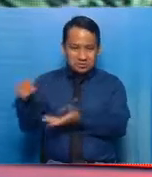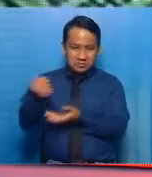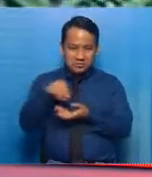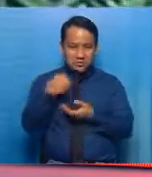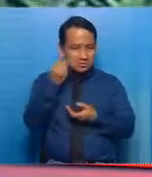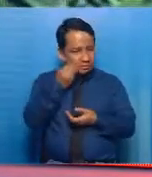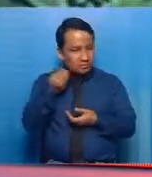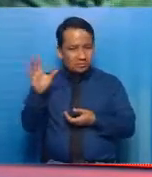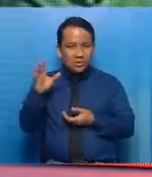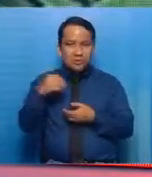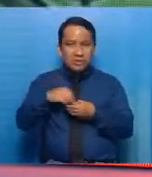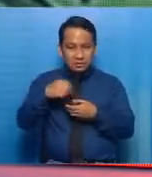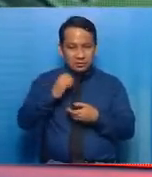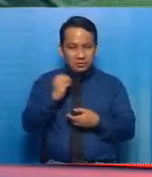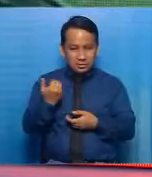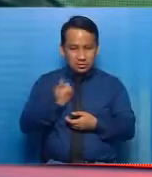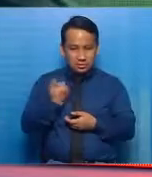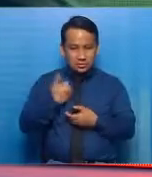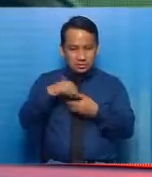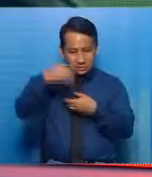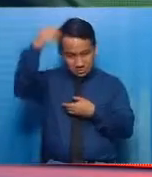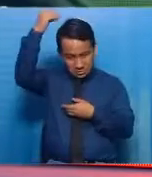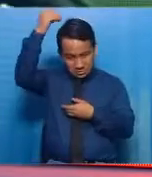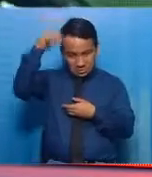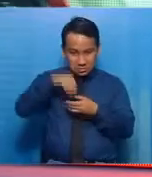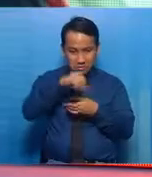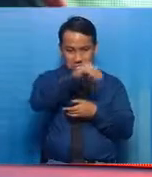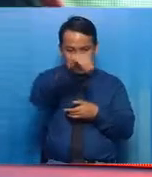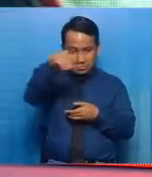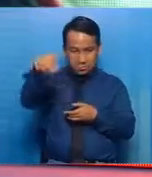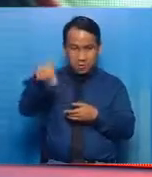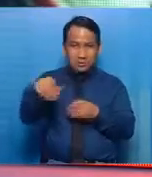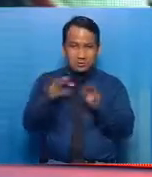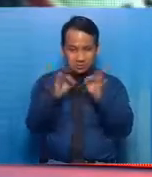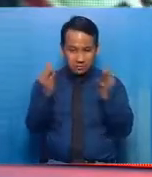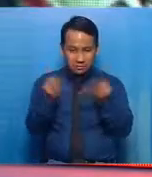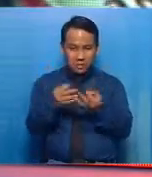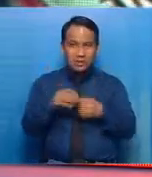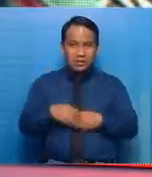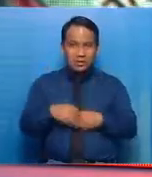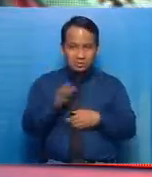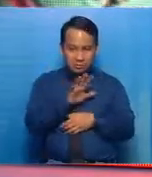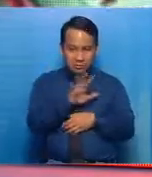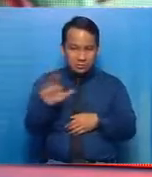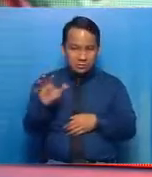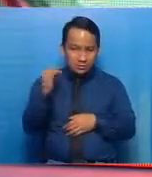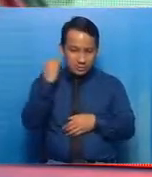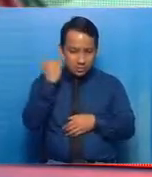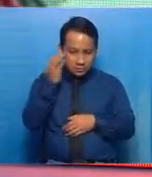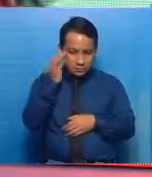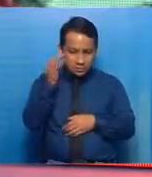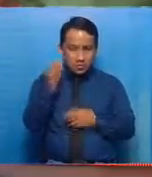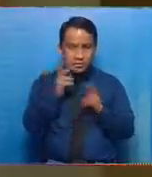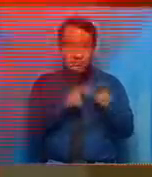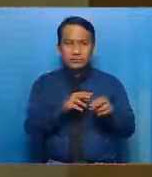abo para sila na ang maglagay sa kanilang mga kaanak. Nasa frontline ng balitang yan, si JC Cosico.